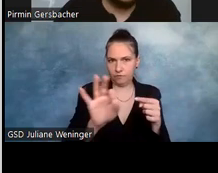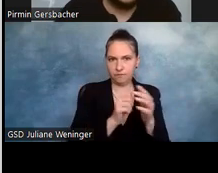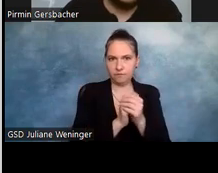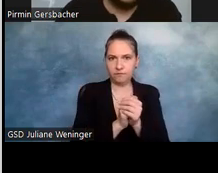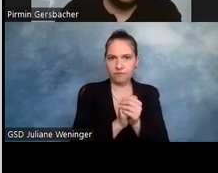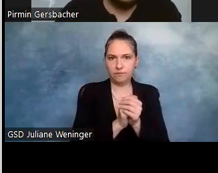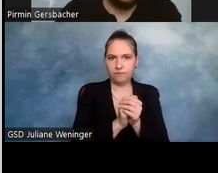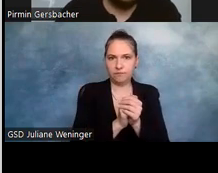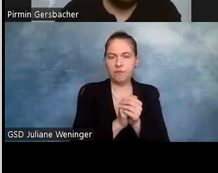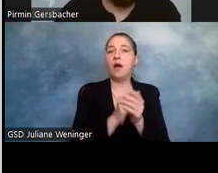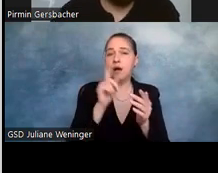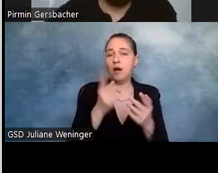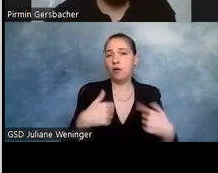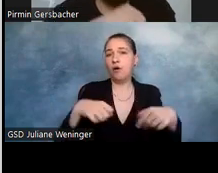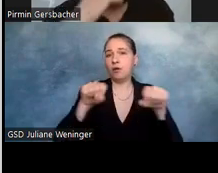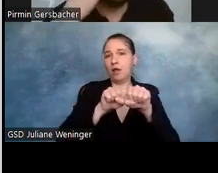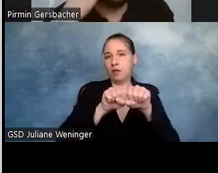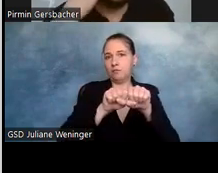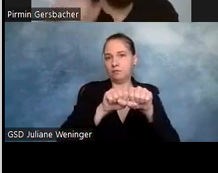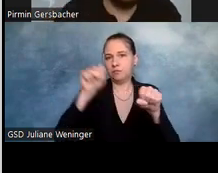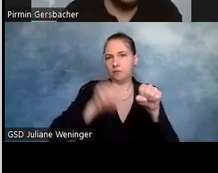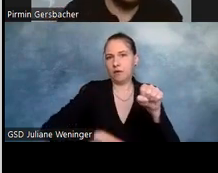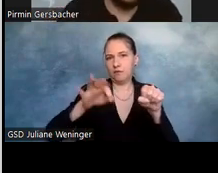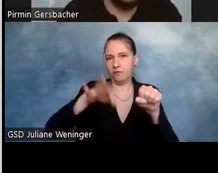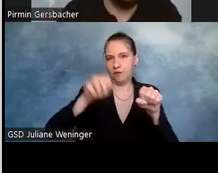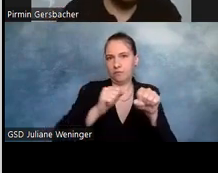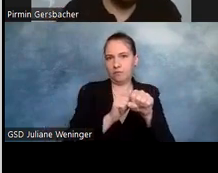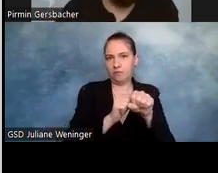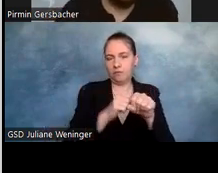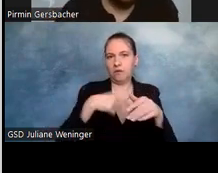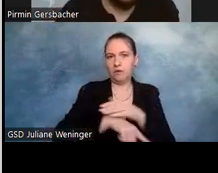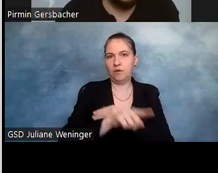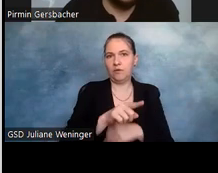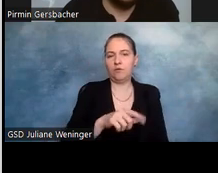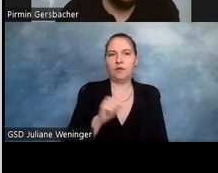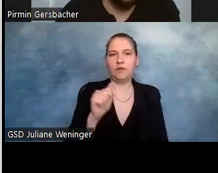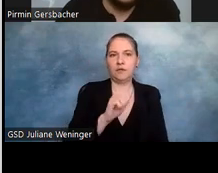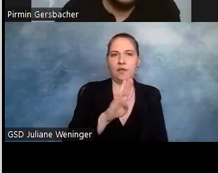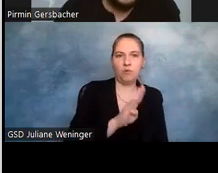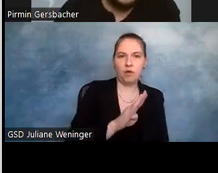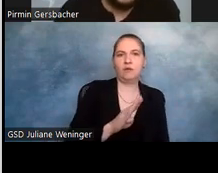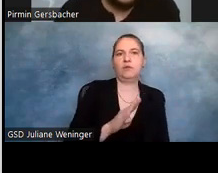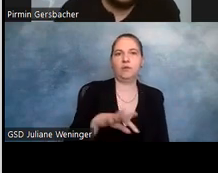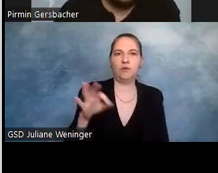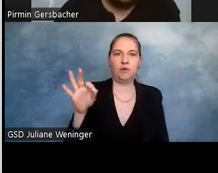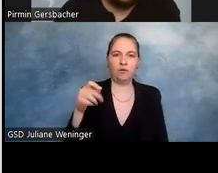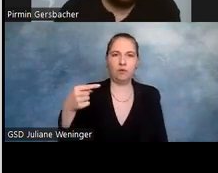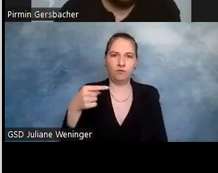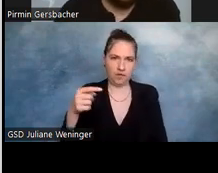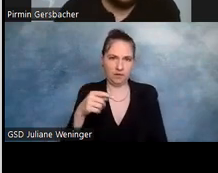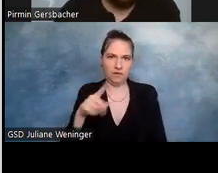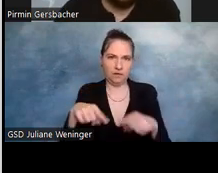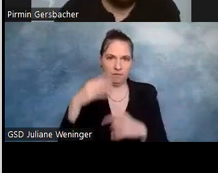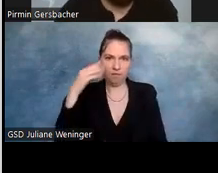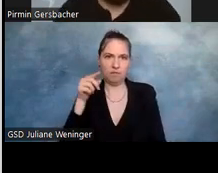Die ist eben auch online verfügbar, also hier Easy Web Check, eben von Andreas Burkhardt und Gottfried Zimmermann entwickelt. Hier steht es auch nochmal, ist